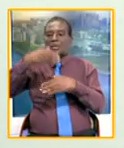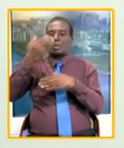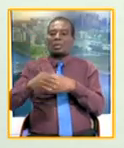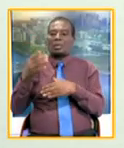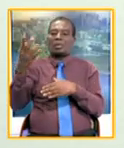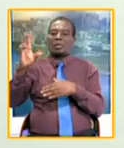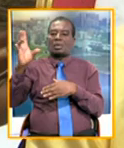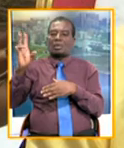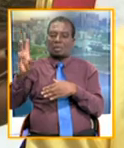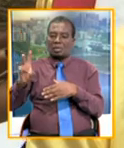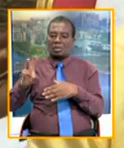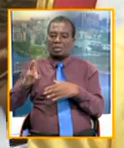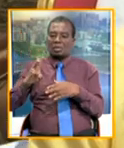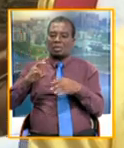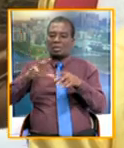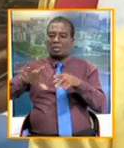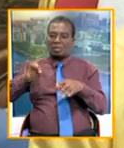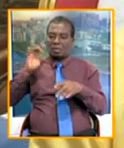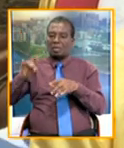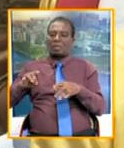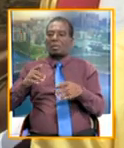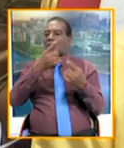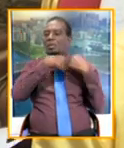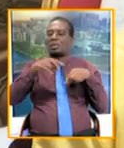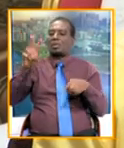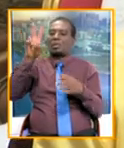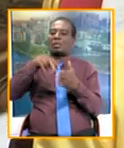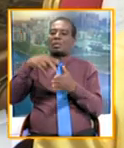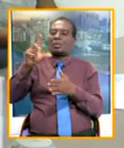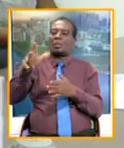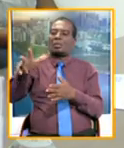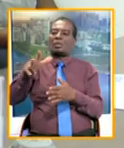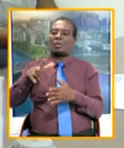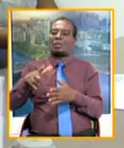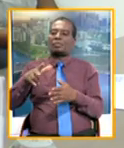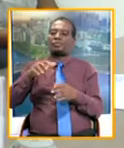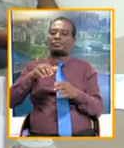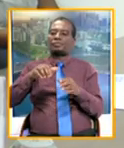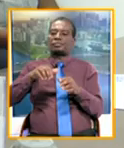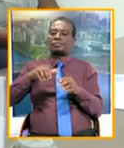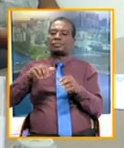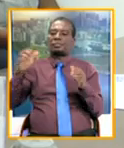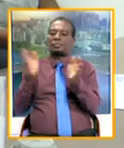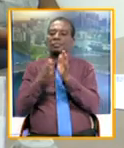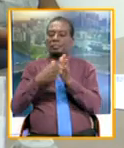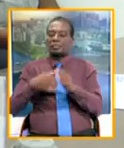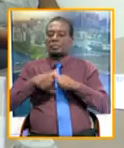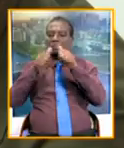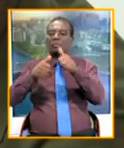17 sélectionnées pour cette 9e édition. Depuis 2013, l'Académie attribue ses bourses pour encourager la